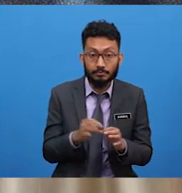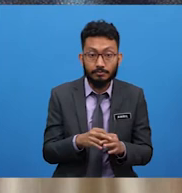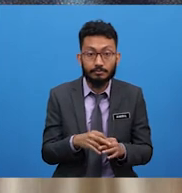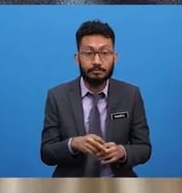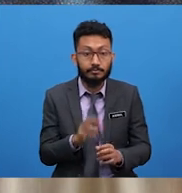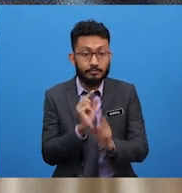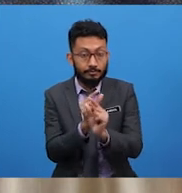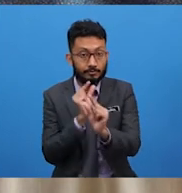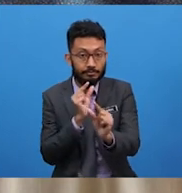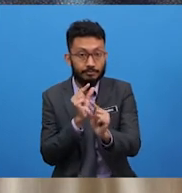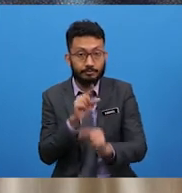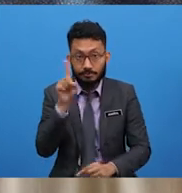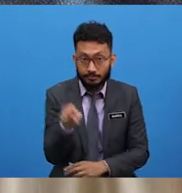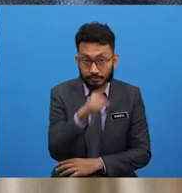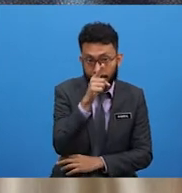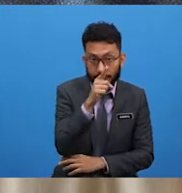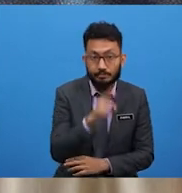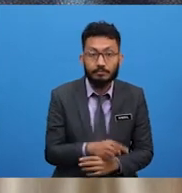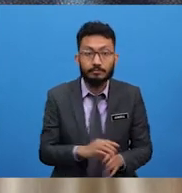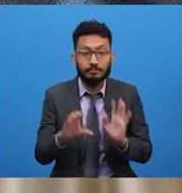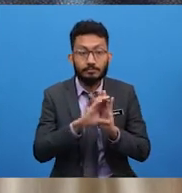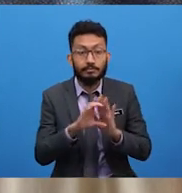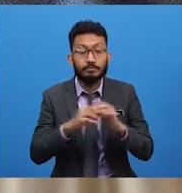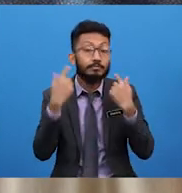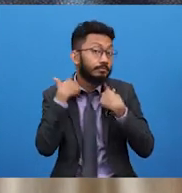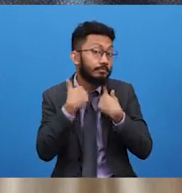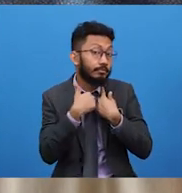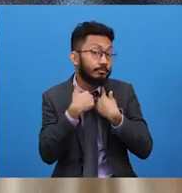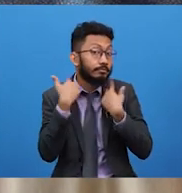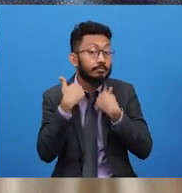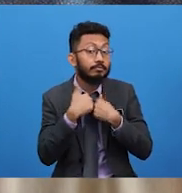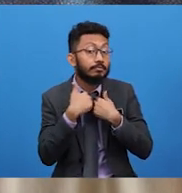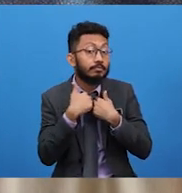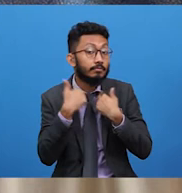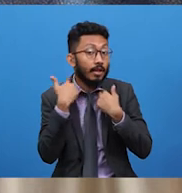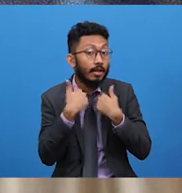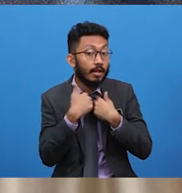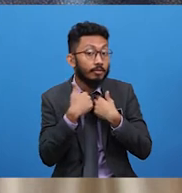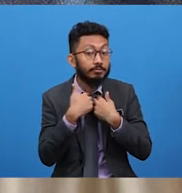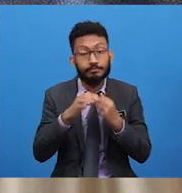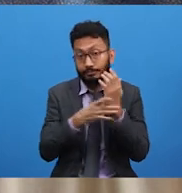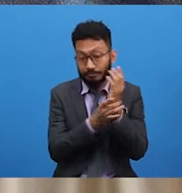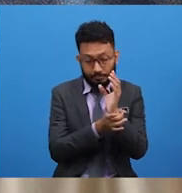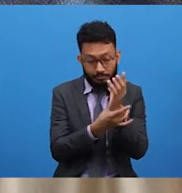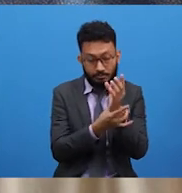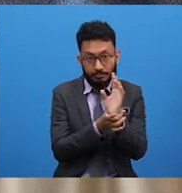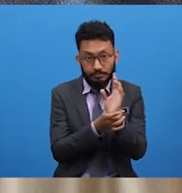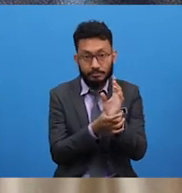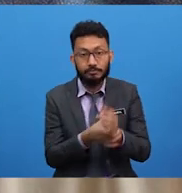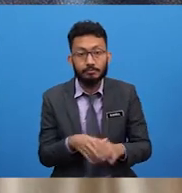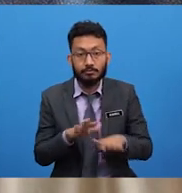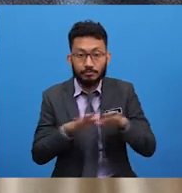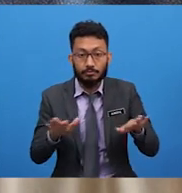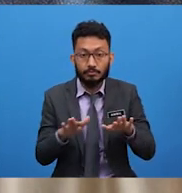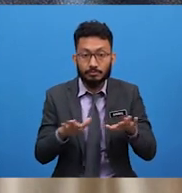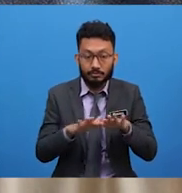pada bahagian lengan dan leher. Pilih yang mempunyai permukaan dan tepi yang